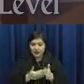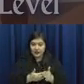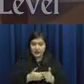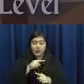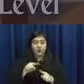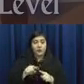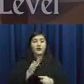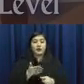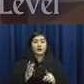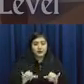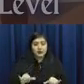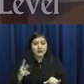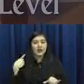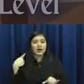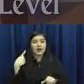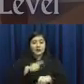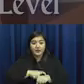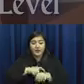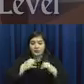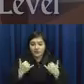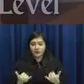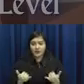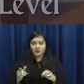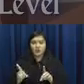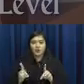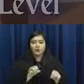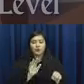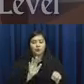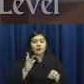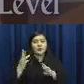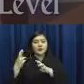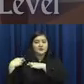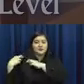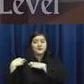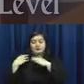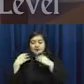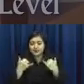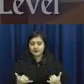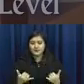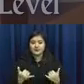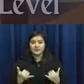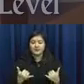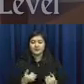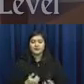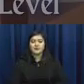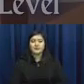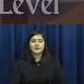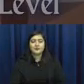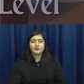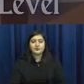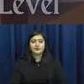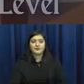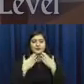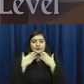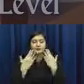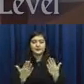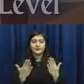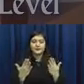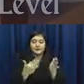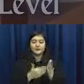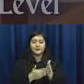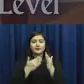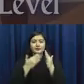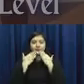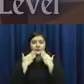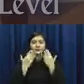mo bilang tatay sa loob ng tahanan. Amen. Amen. Salamat po, Sir Jao. Amen, amen. Muli, maraming